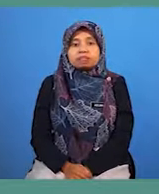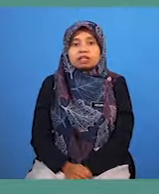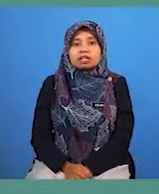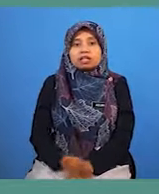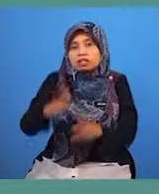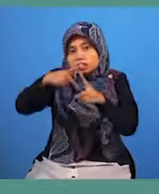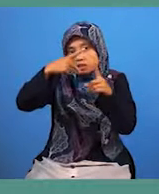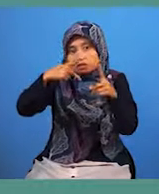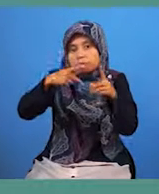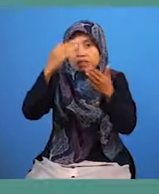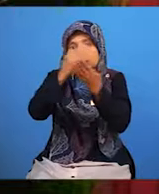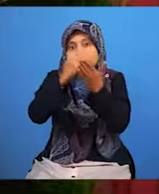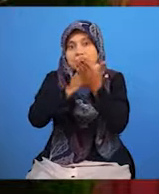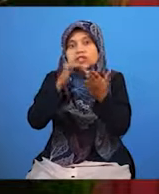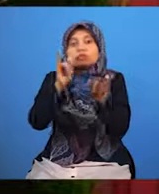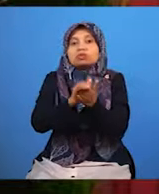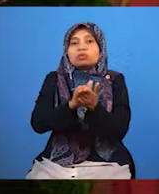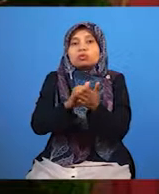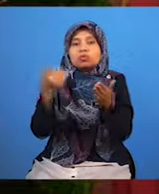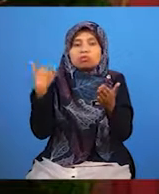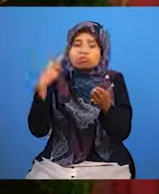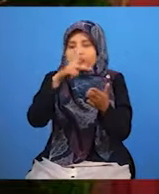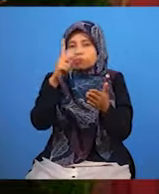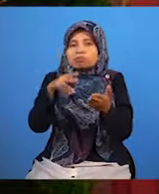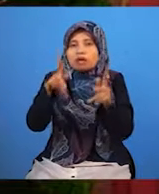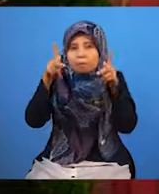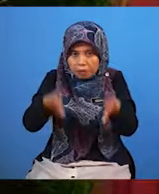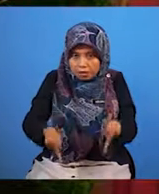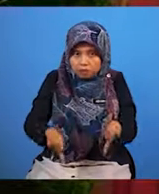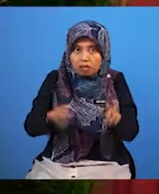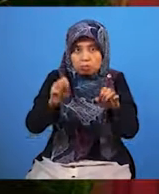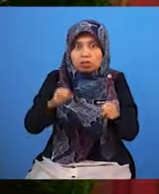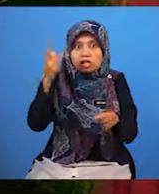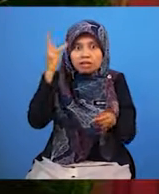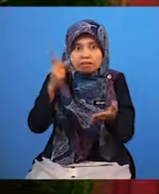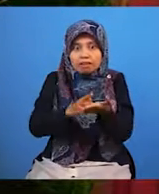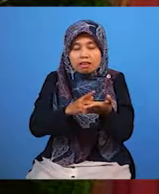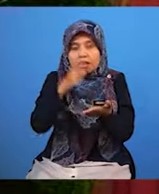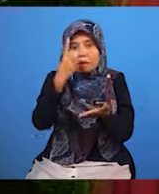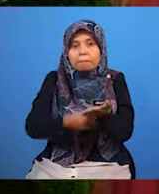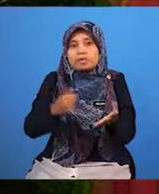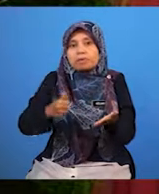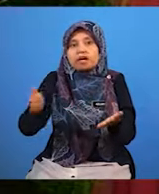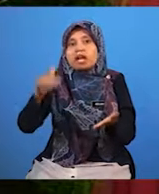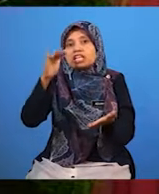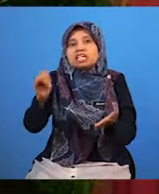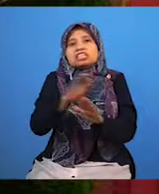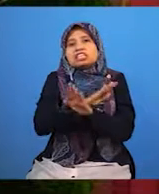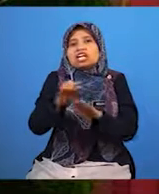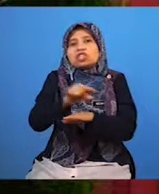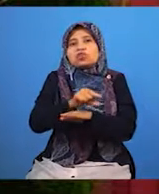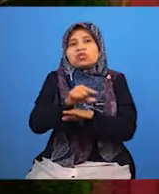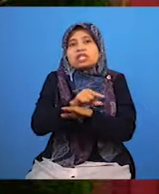Daripada senarai ini, adakah para pelajar dapat mengenal pasti peralatan yang tidak kita